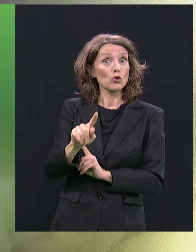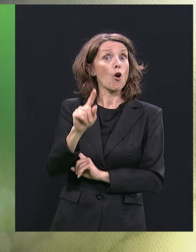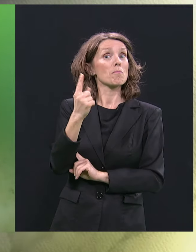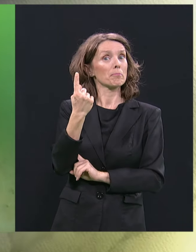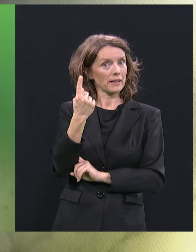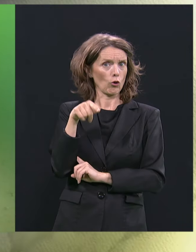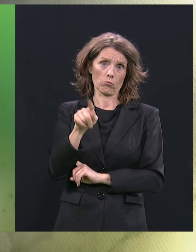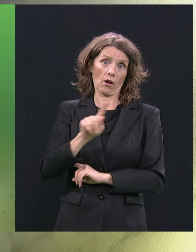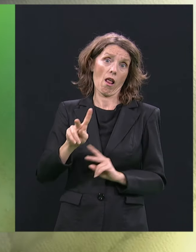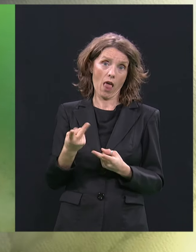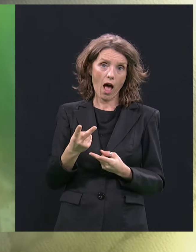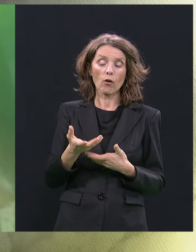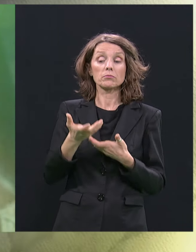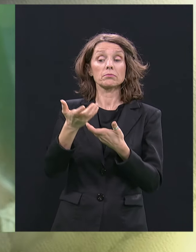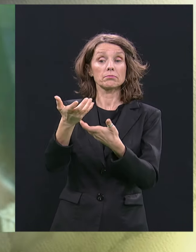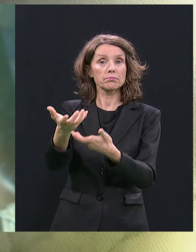rad na drvetu.